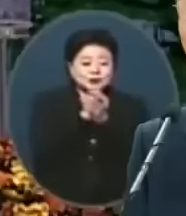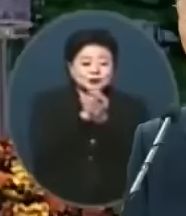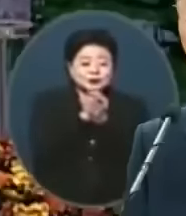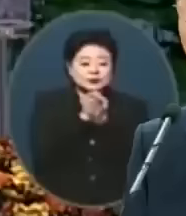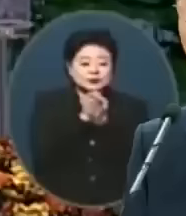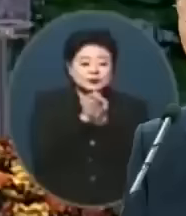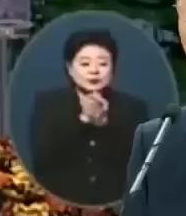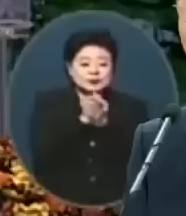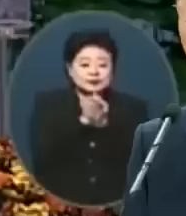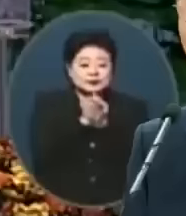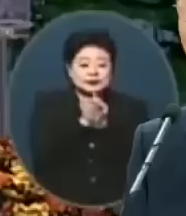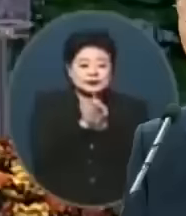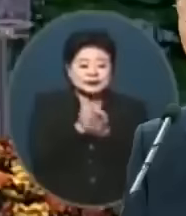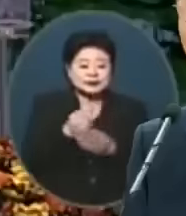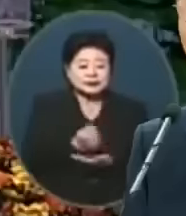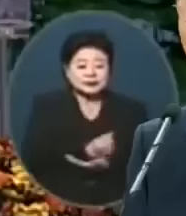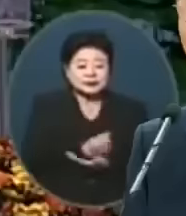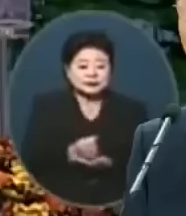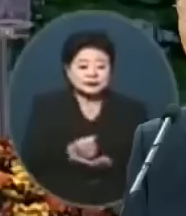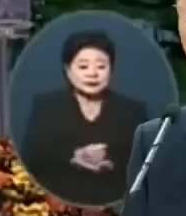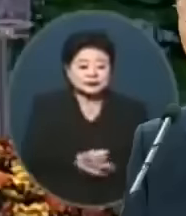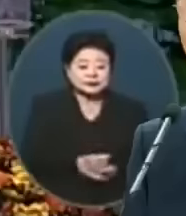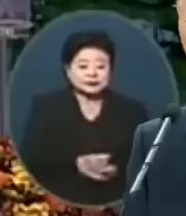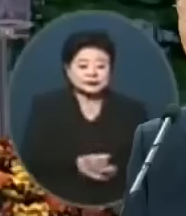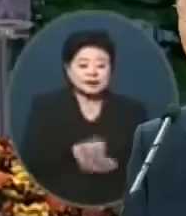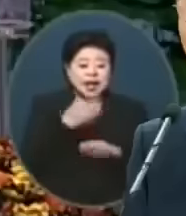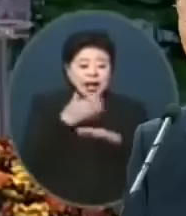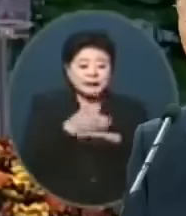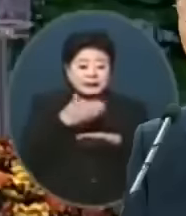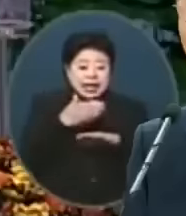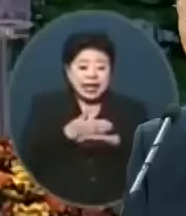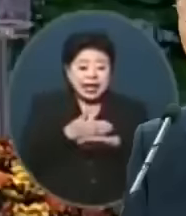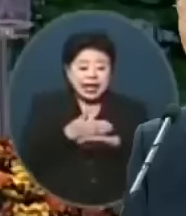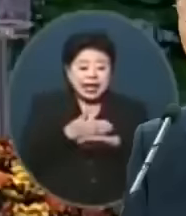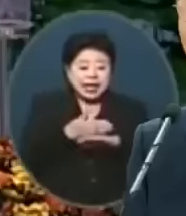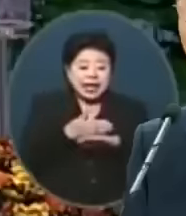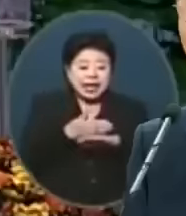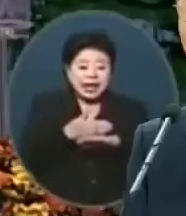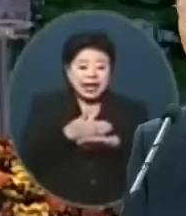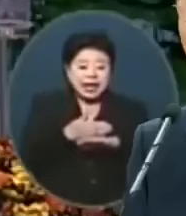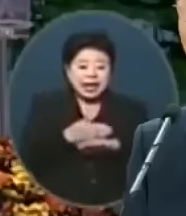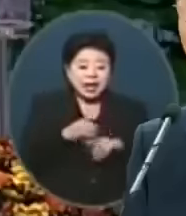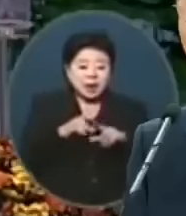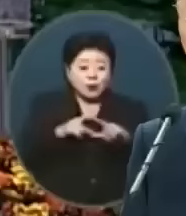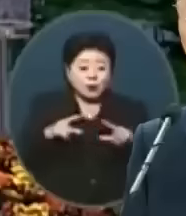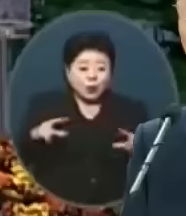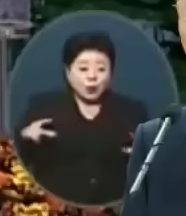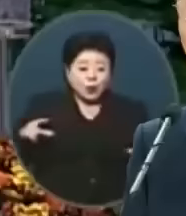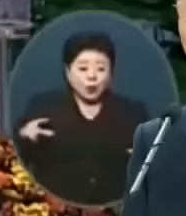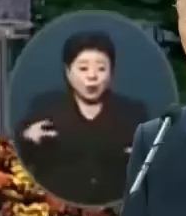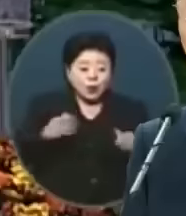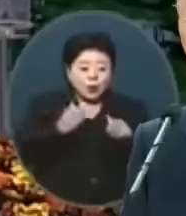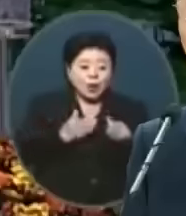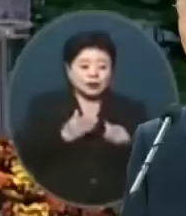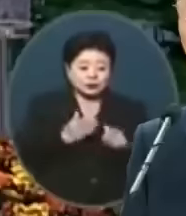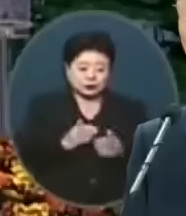비빔밥의 큰 숟갈 같아서 기쁨과 감사를 일상의 간구와